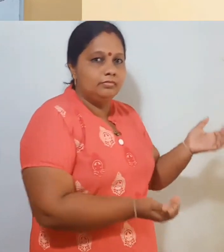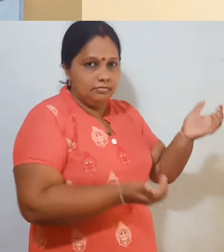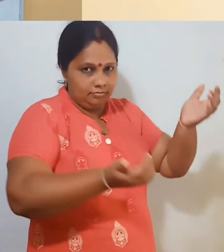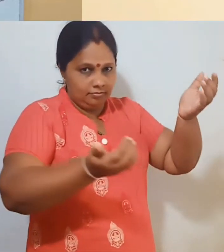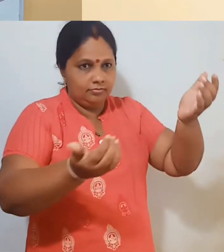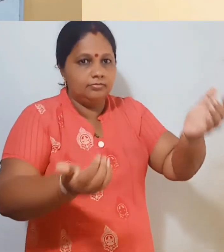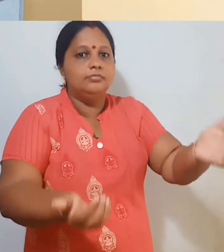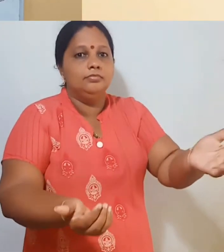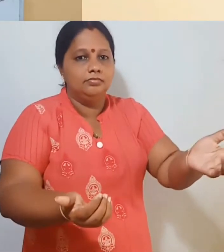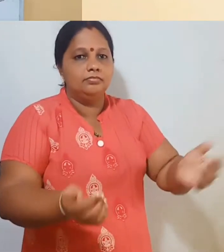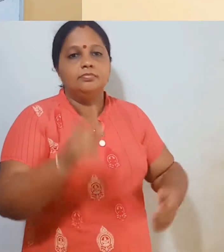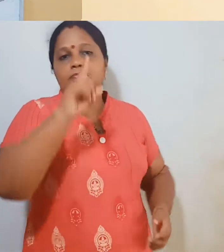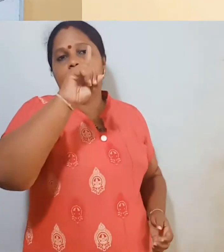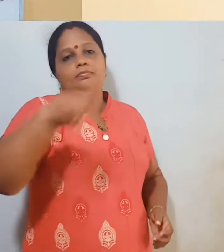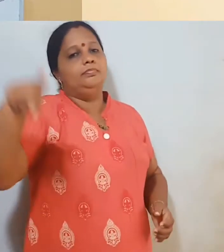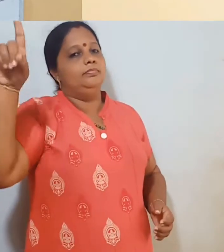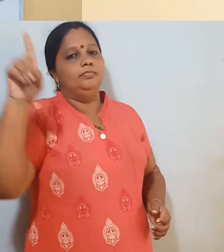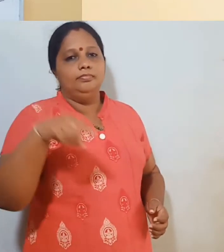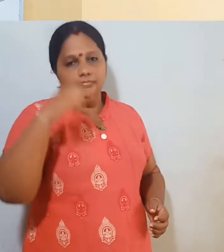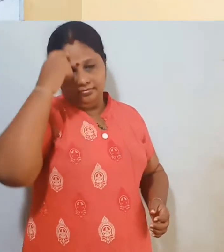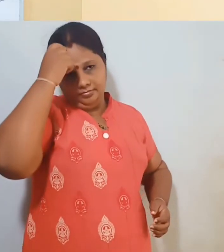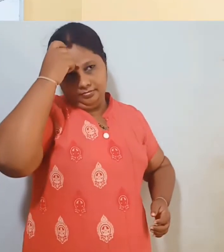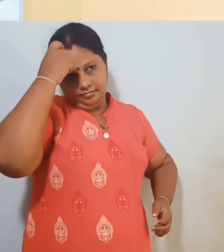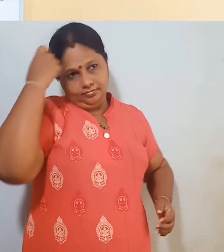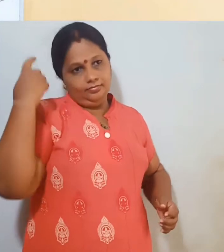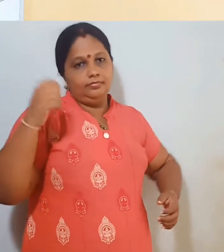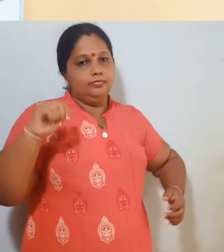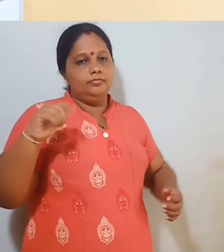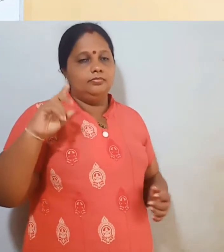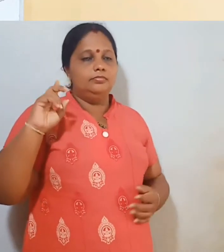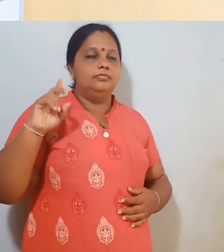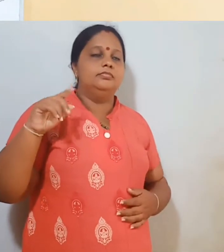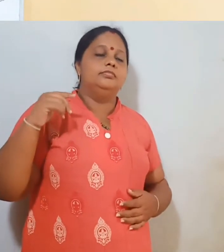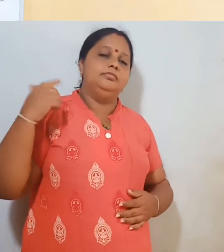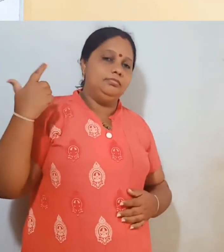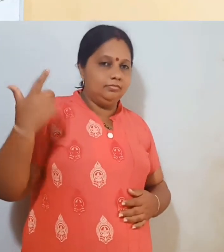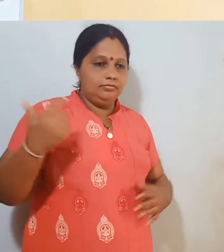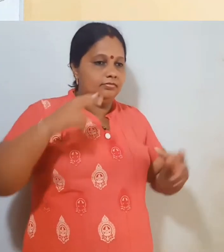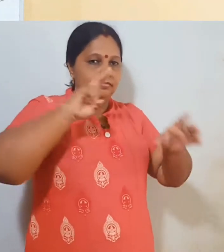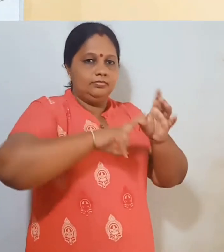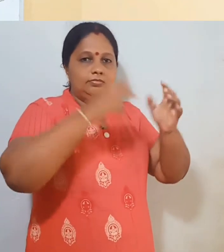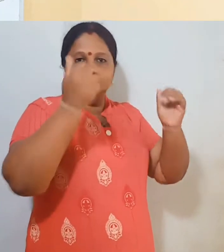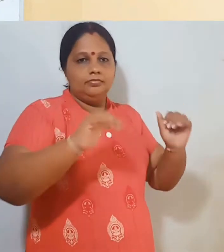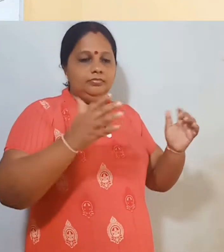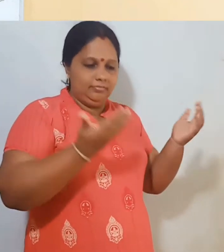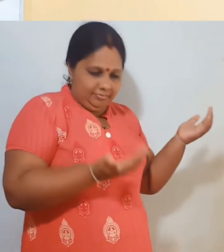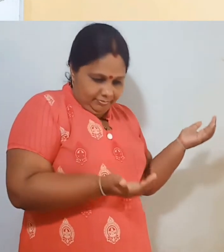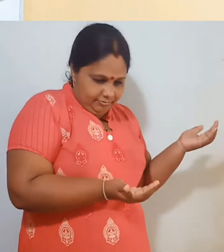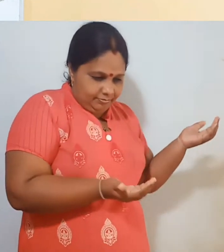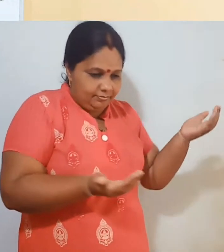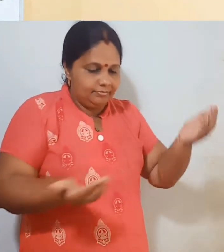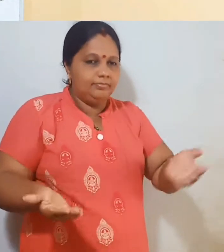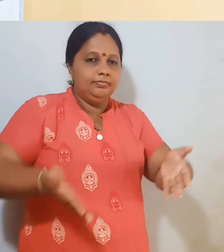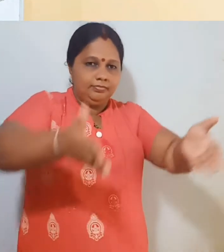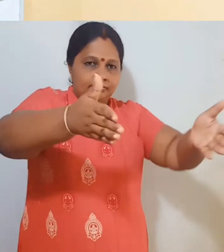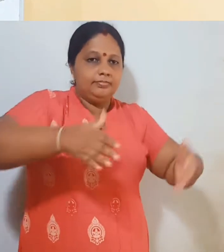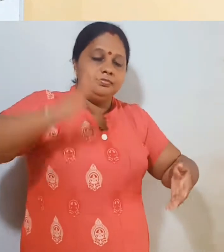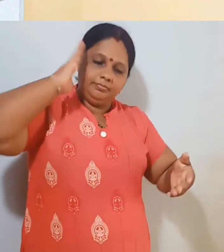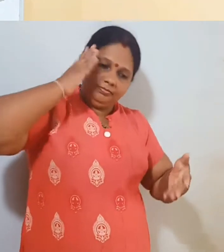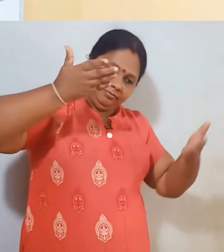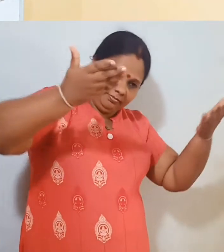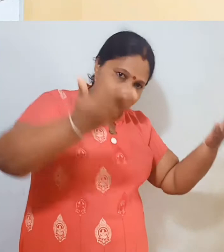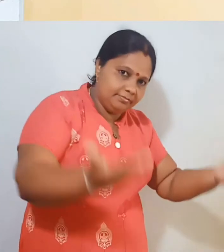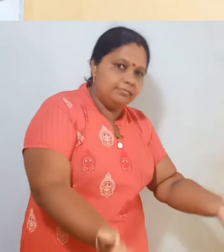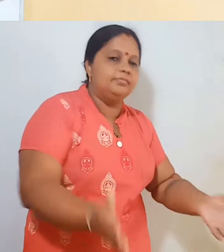மெதுவா நிலத்திலே படுக்க வைக்கணும். தலைக்கு போற ரத்தத்தினுடைய அளவு, மூளைக்கு போற ரத்தத்தின் அளவோ அல்லது ஆக்சிஜன்